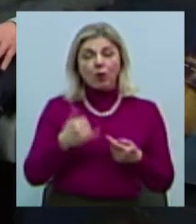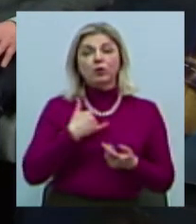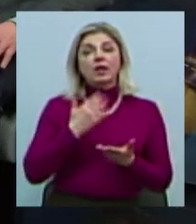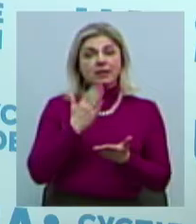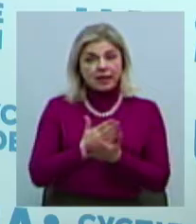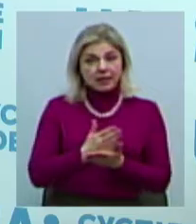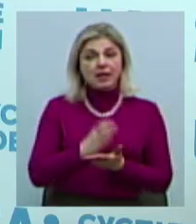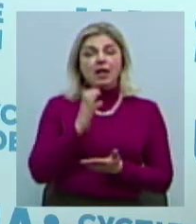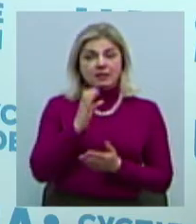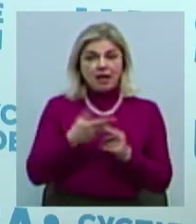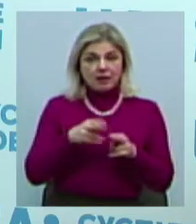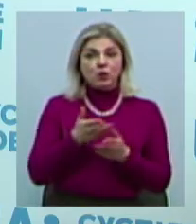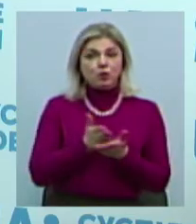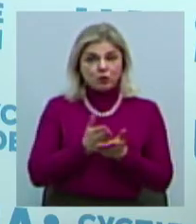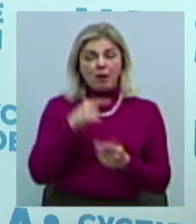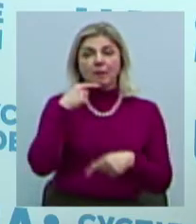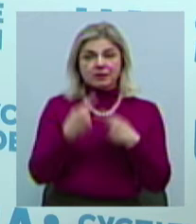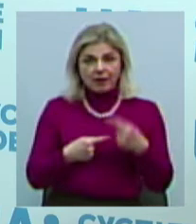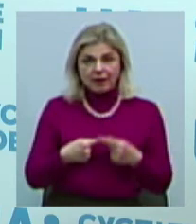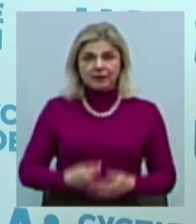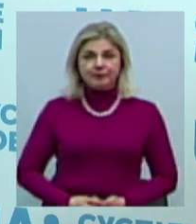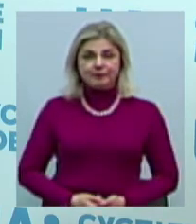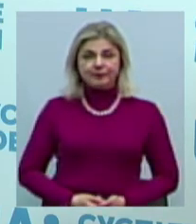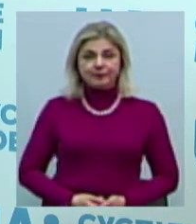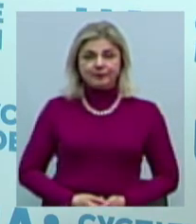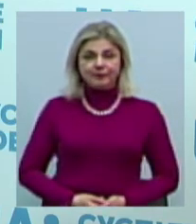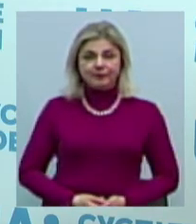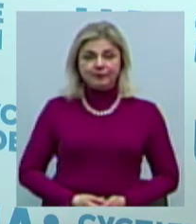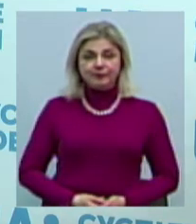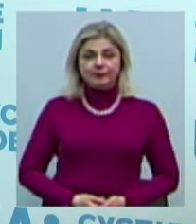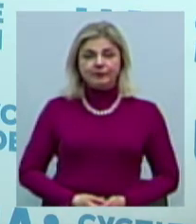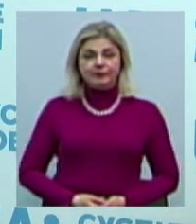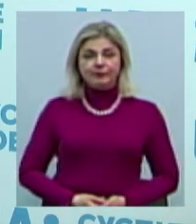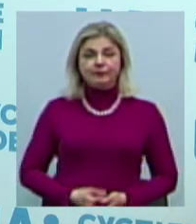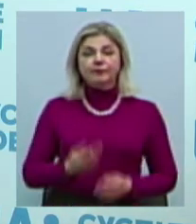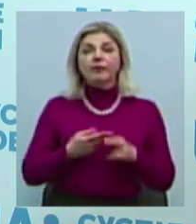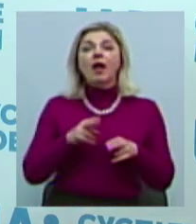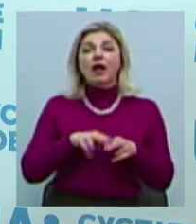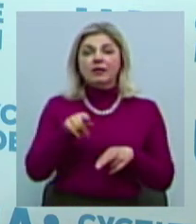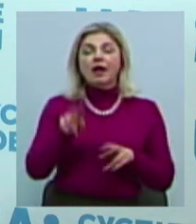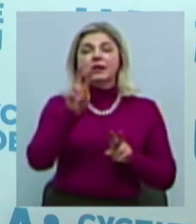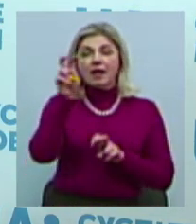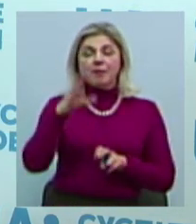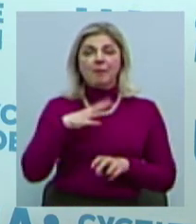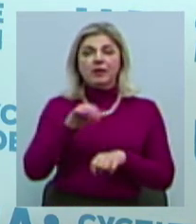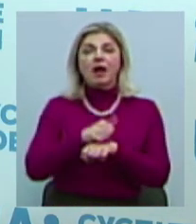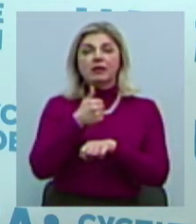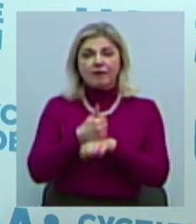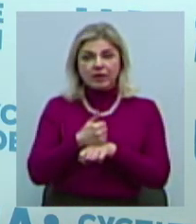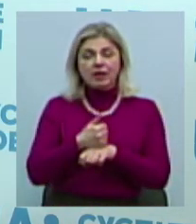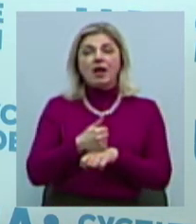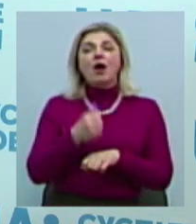автомобильных дорог постоянно. У нас майже ця тема була основною під час програми «Звіти